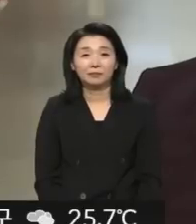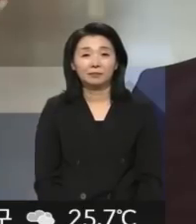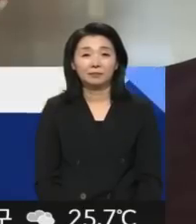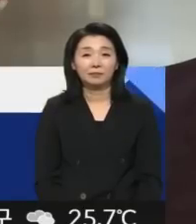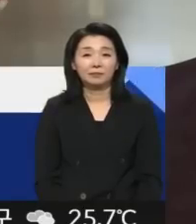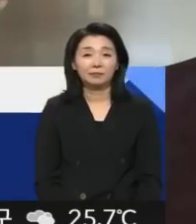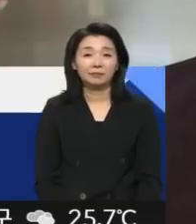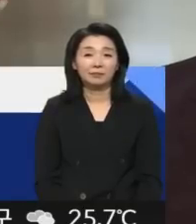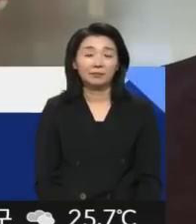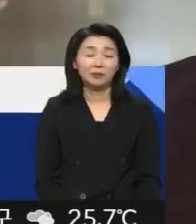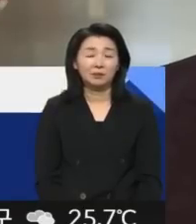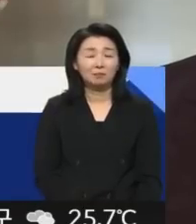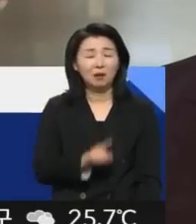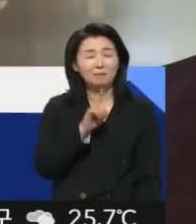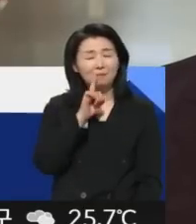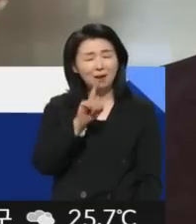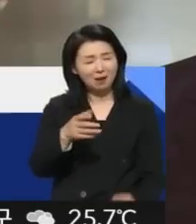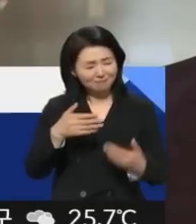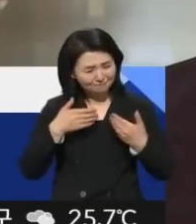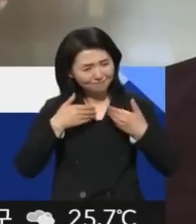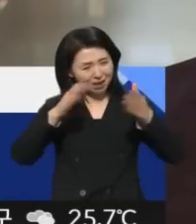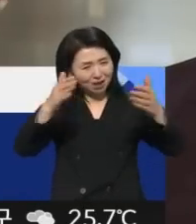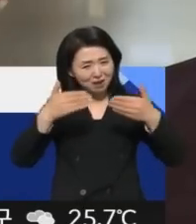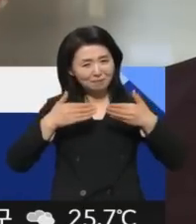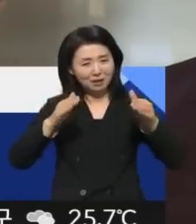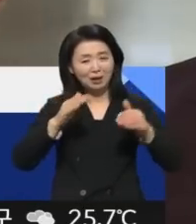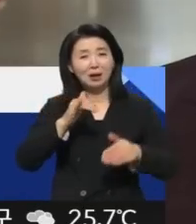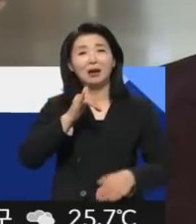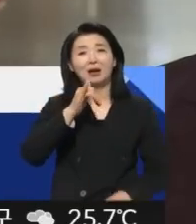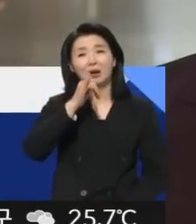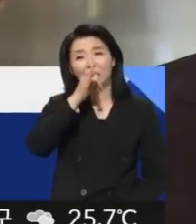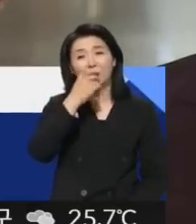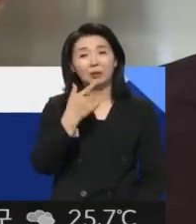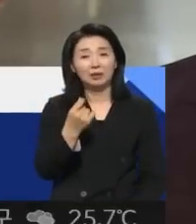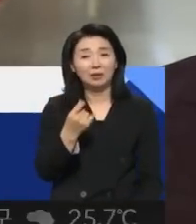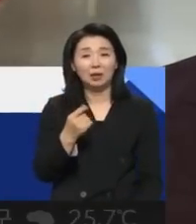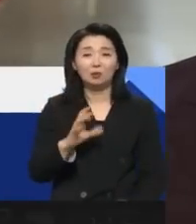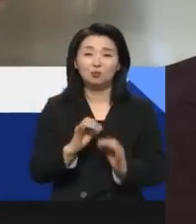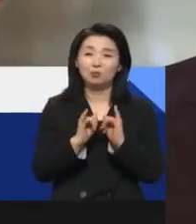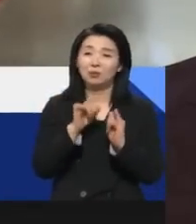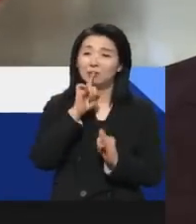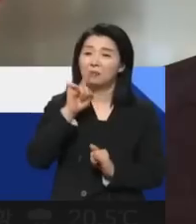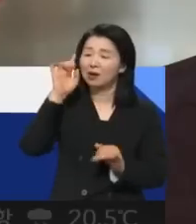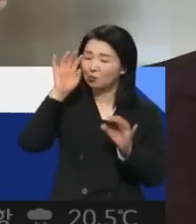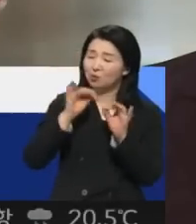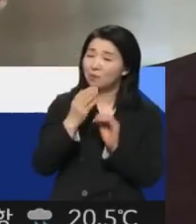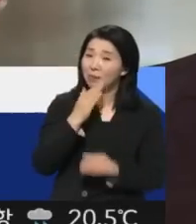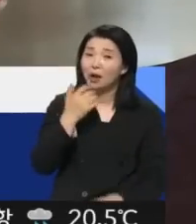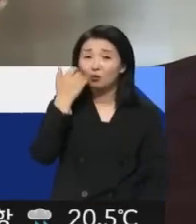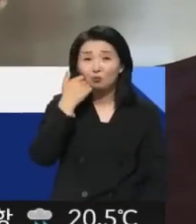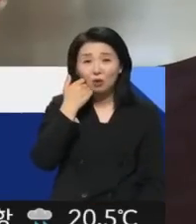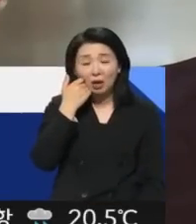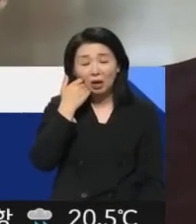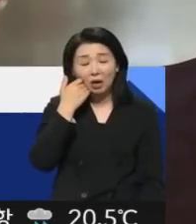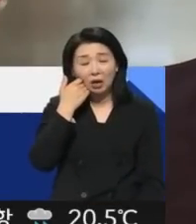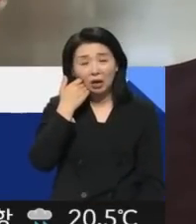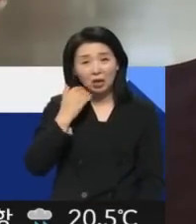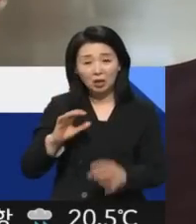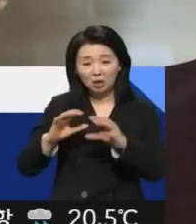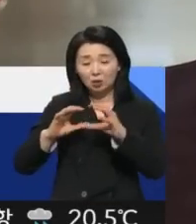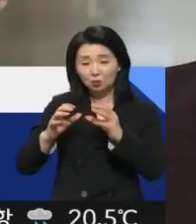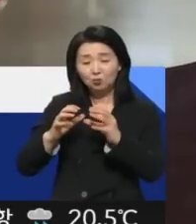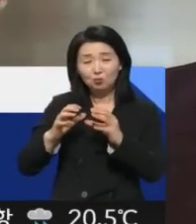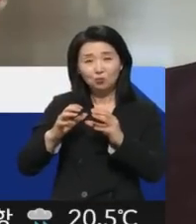정말로 정제되지 않은 그 말씀을 하셨다고 보고요. 어느 국민이 그 말에 동의하겠습니까? 주권을 가진 국민의